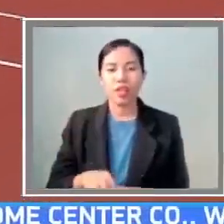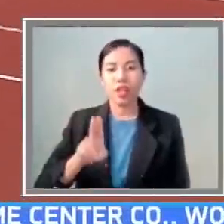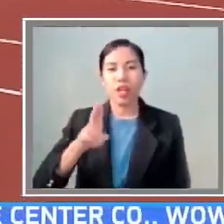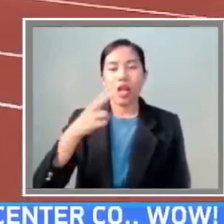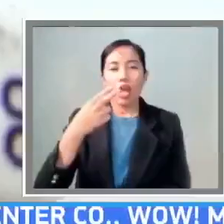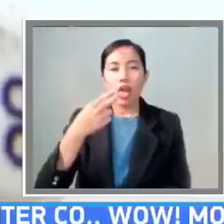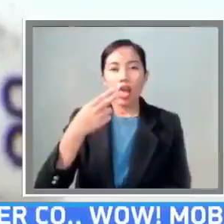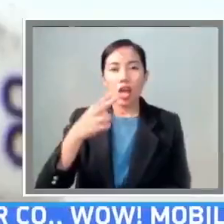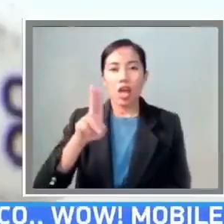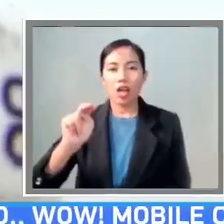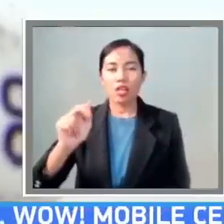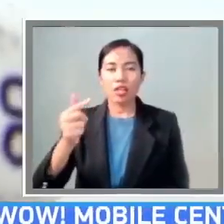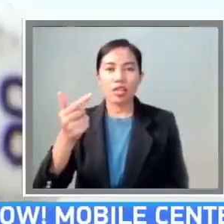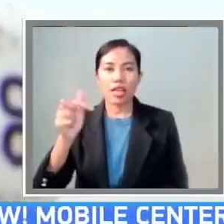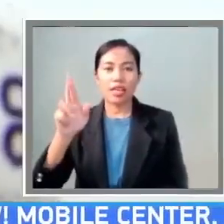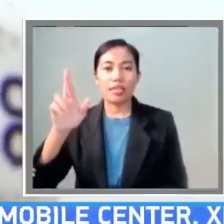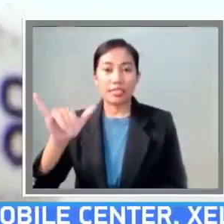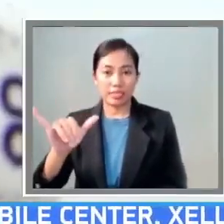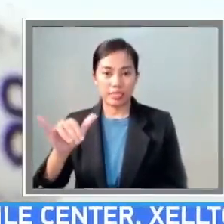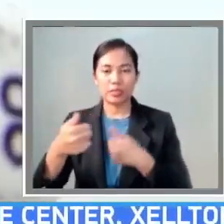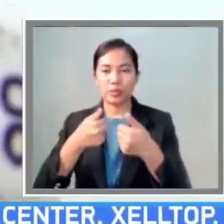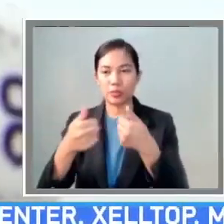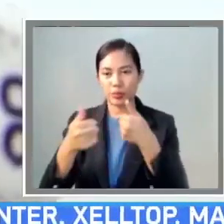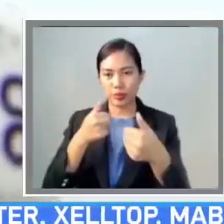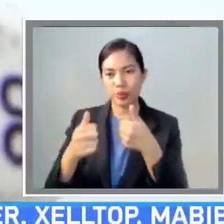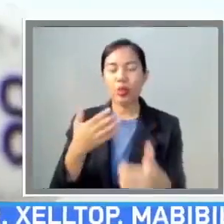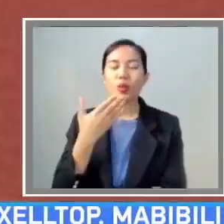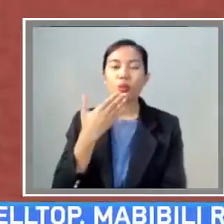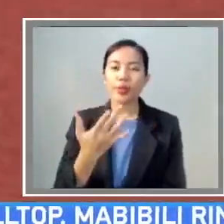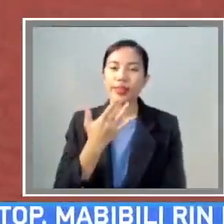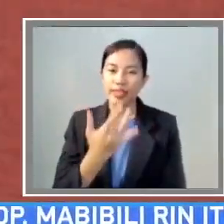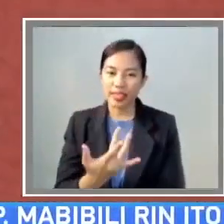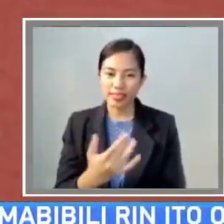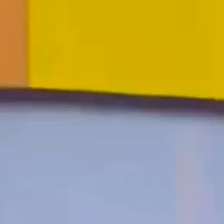Athletics Championship. Best of luck naman para dyan!